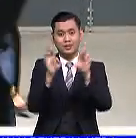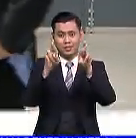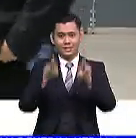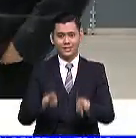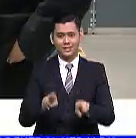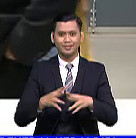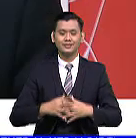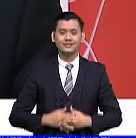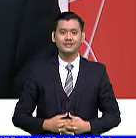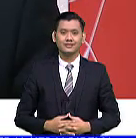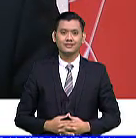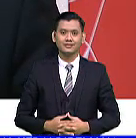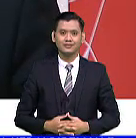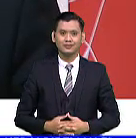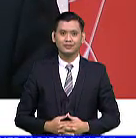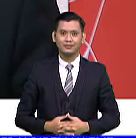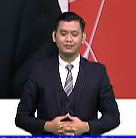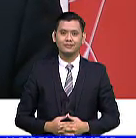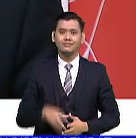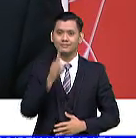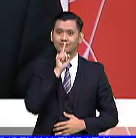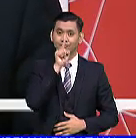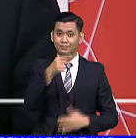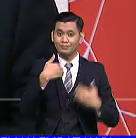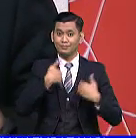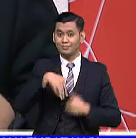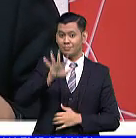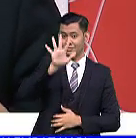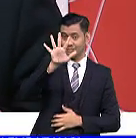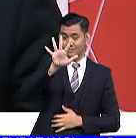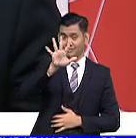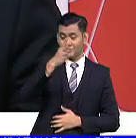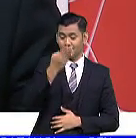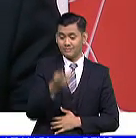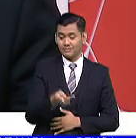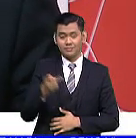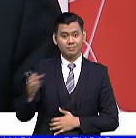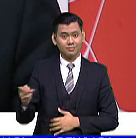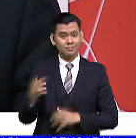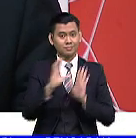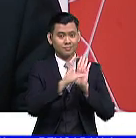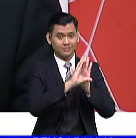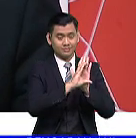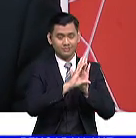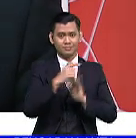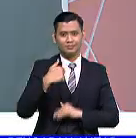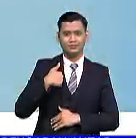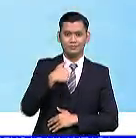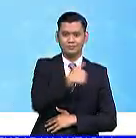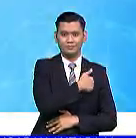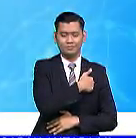hai hai Hai juga bisa jadi ini melibatkan lima produk perdagangan parunya kita punya